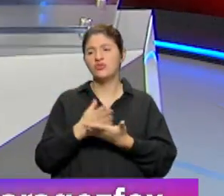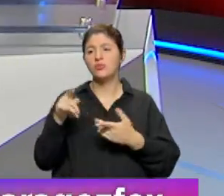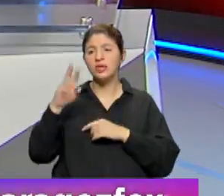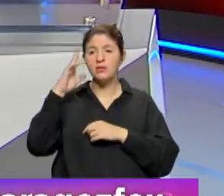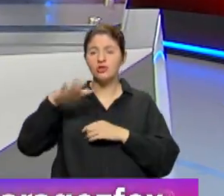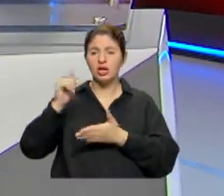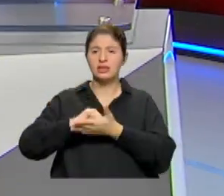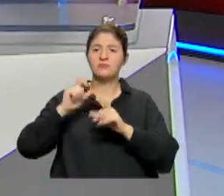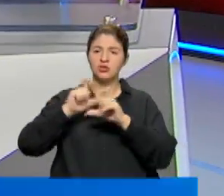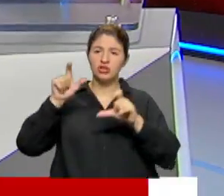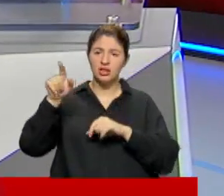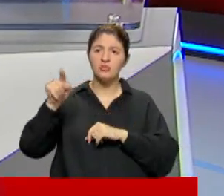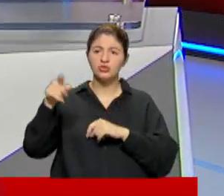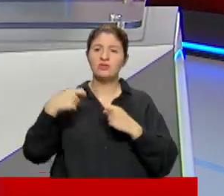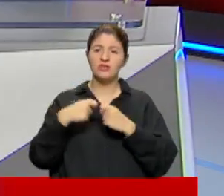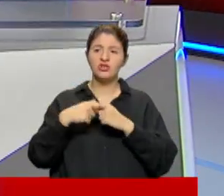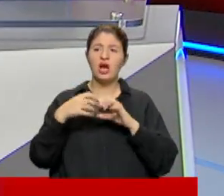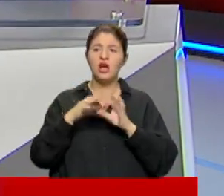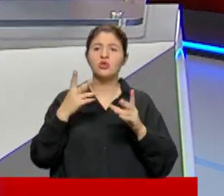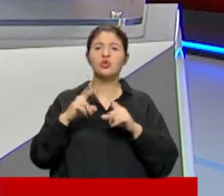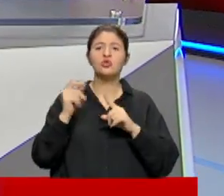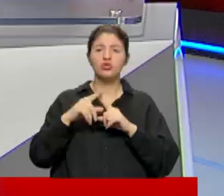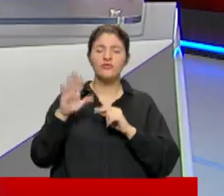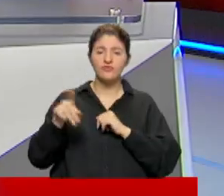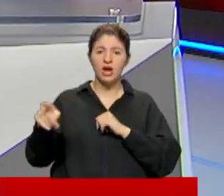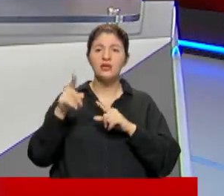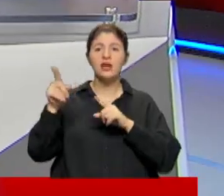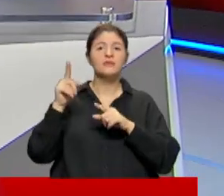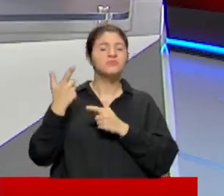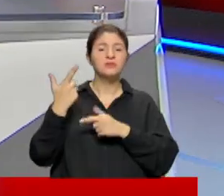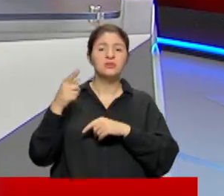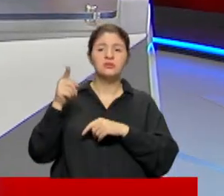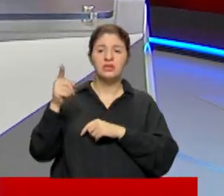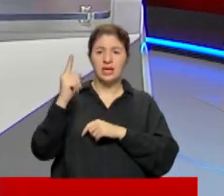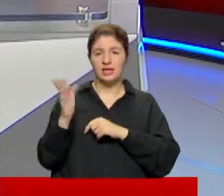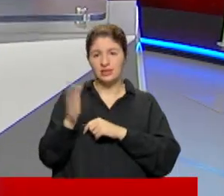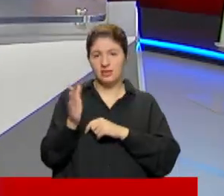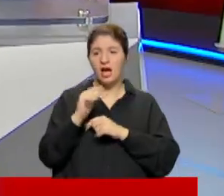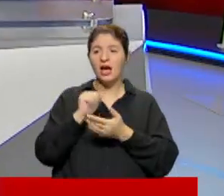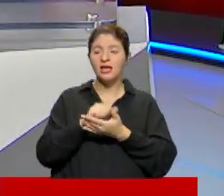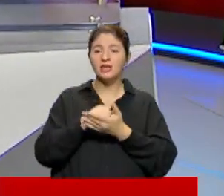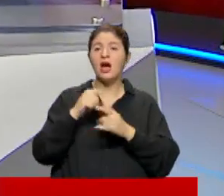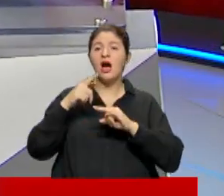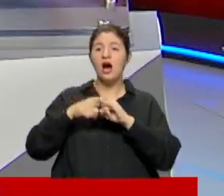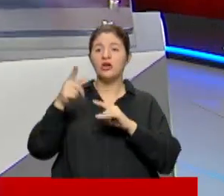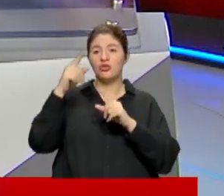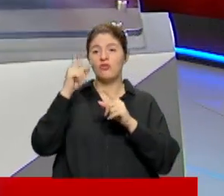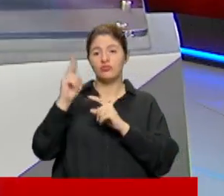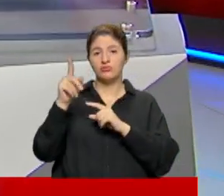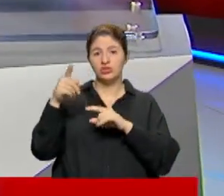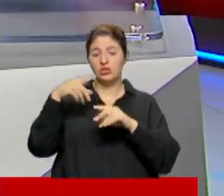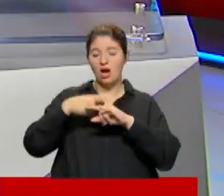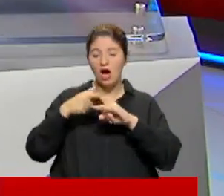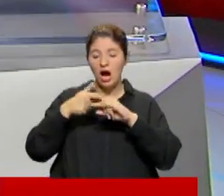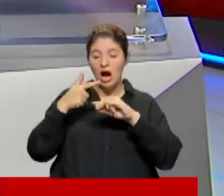yabancı gazetelerin manşetinde de bu savaşa dair notlar var Financial times'ın manşetinde harkova ait bir görüntü bir fotoğraf var çekiş